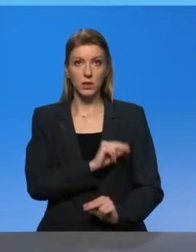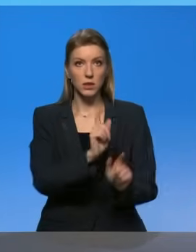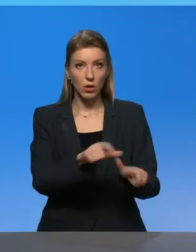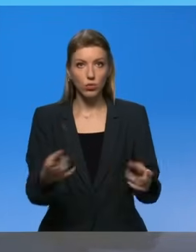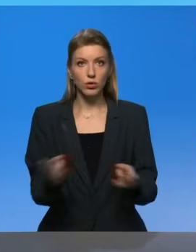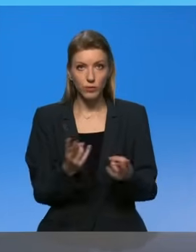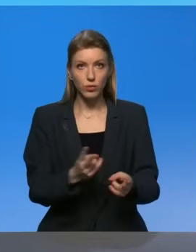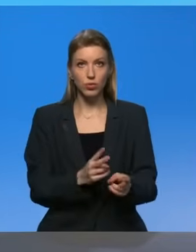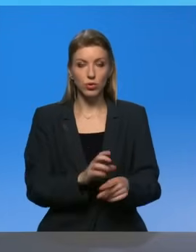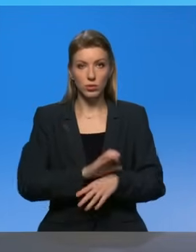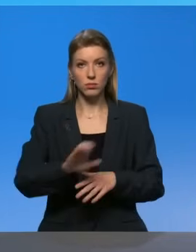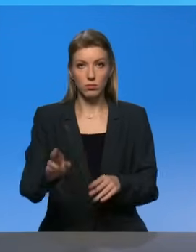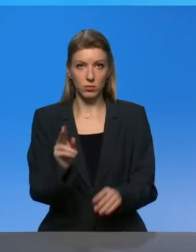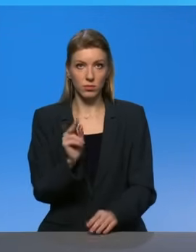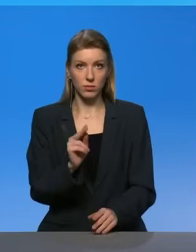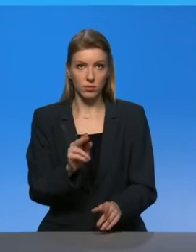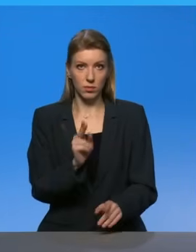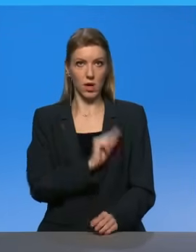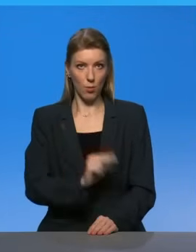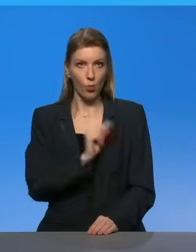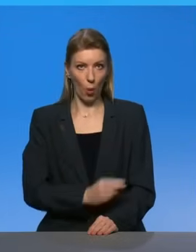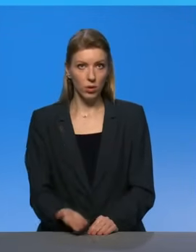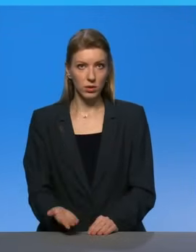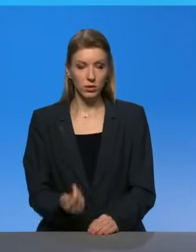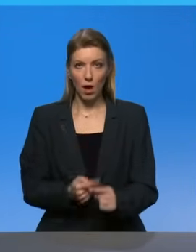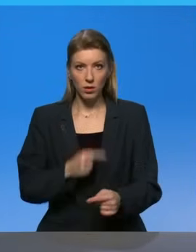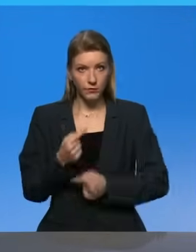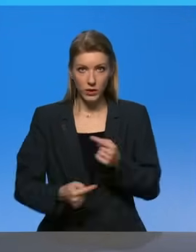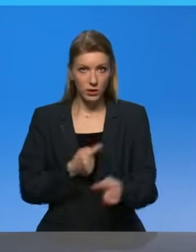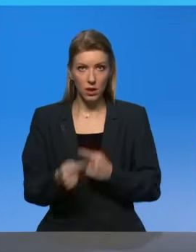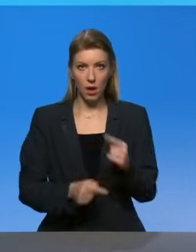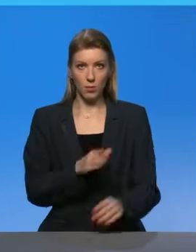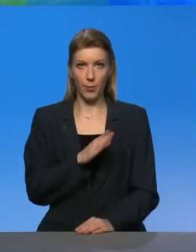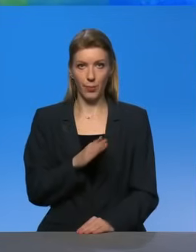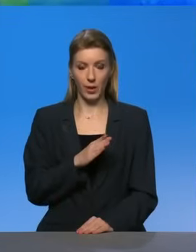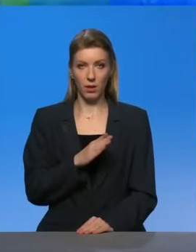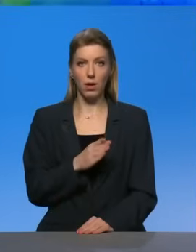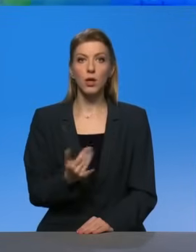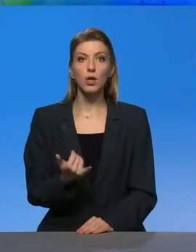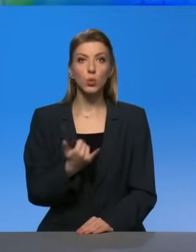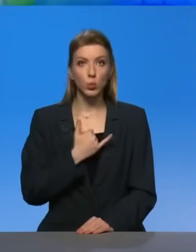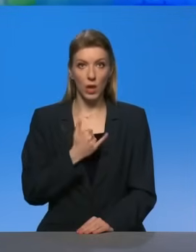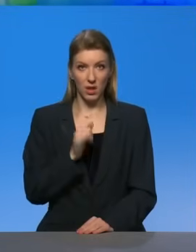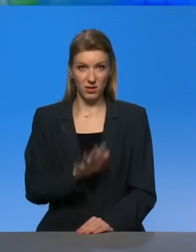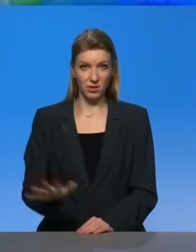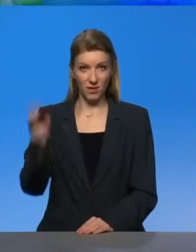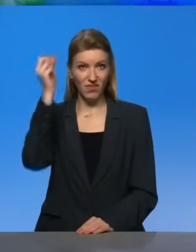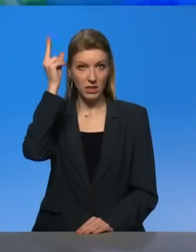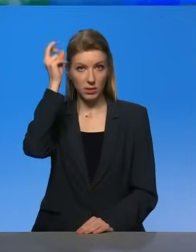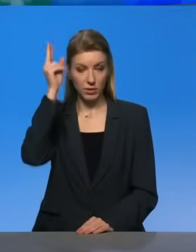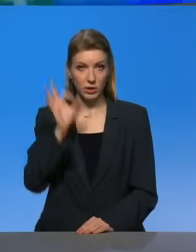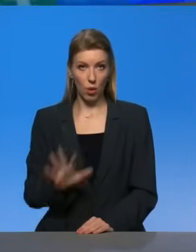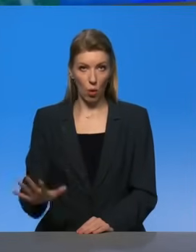И задымление делали. И уезжать-то было всегда, никогда не терялось. И в нашей полосе, в Владимирской области, в